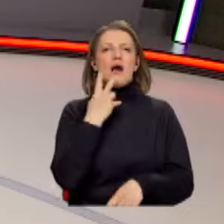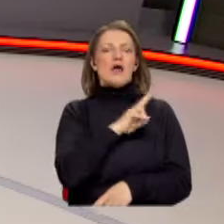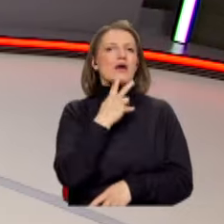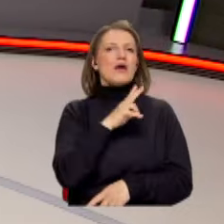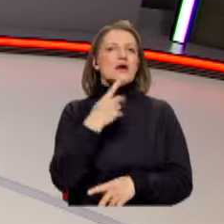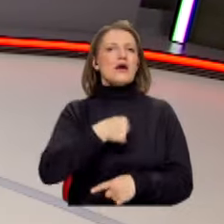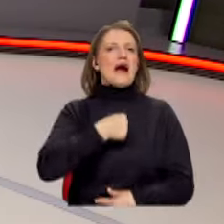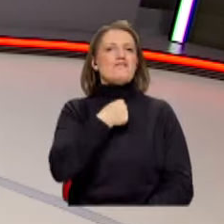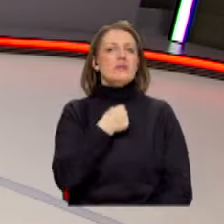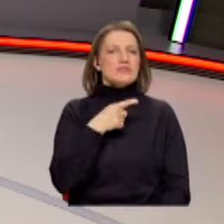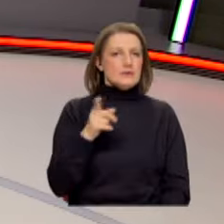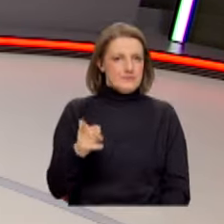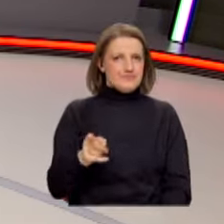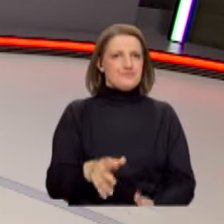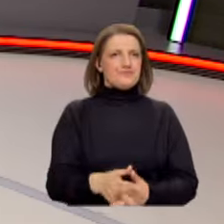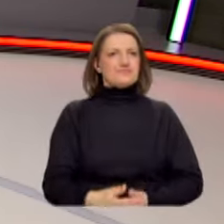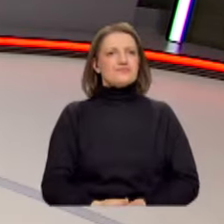kravatlar filan diye.